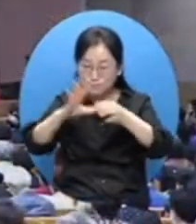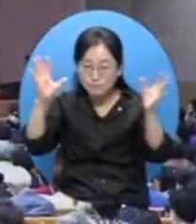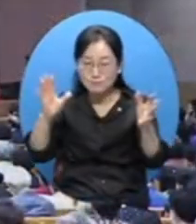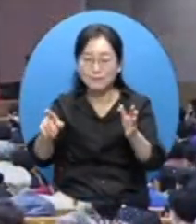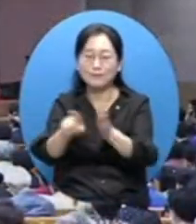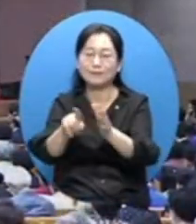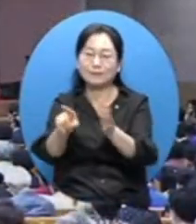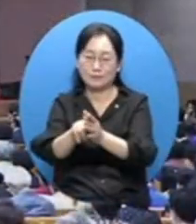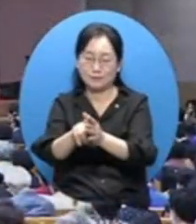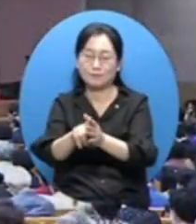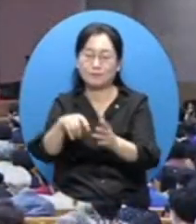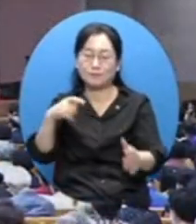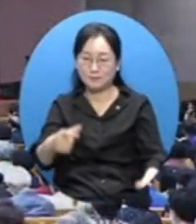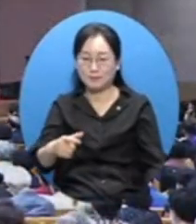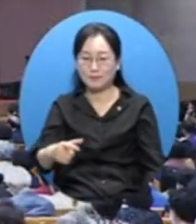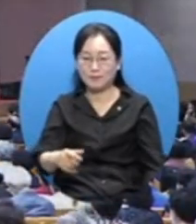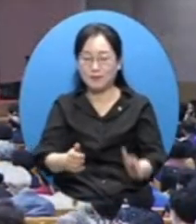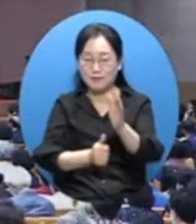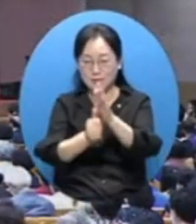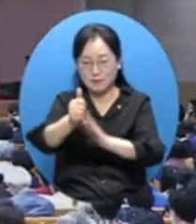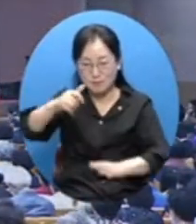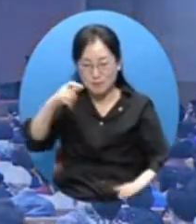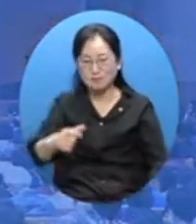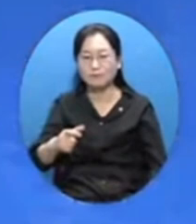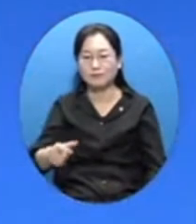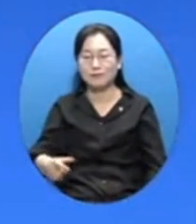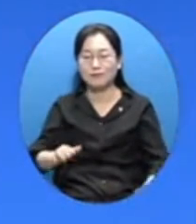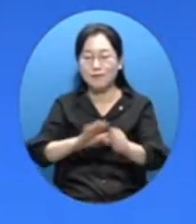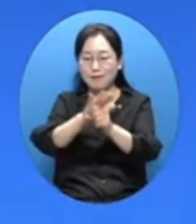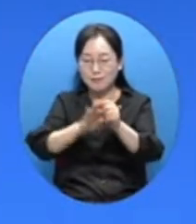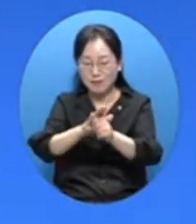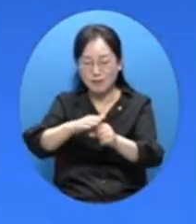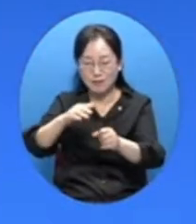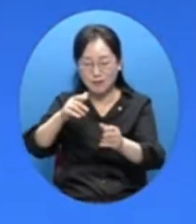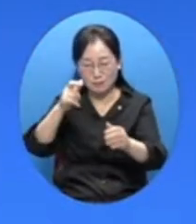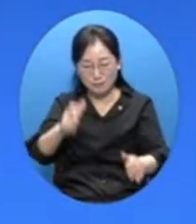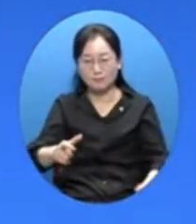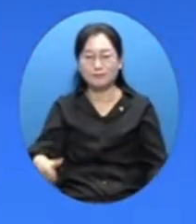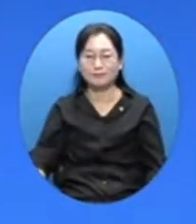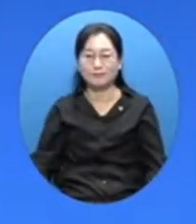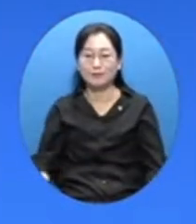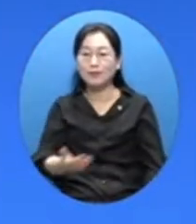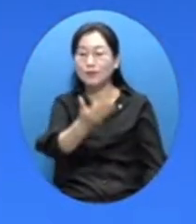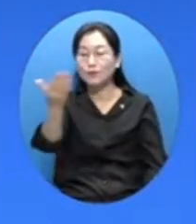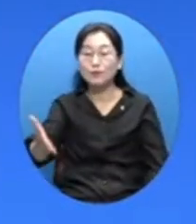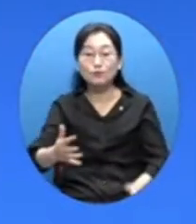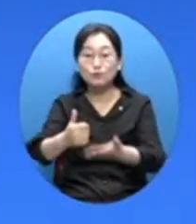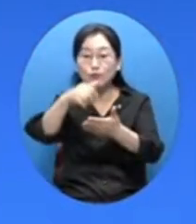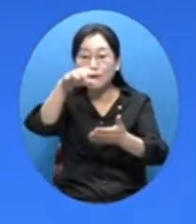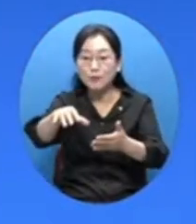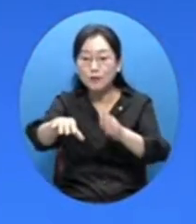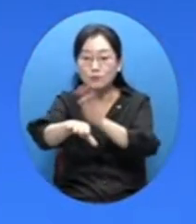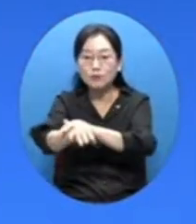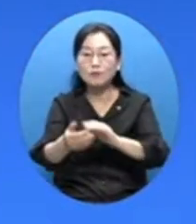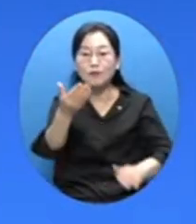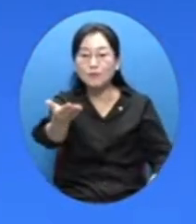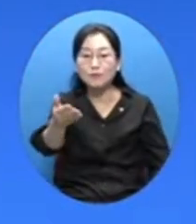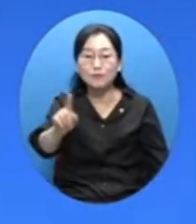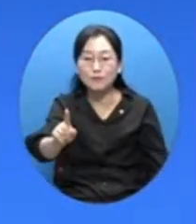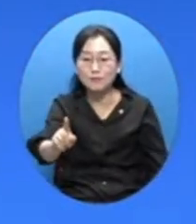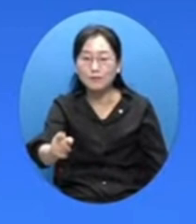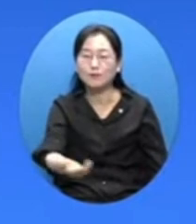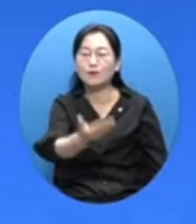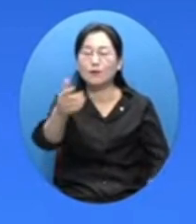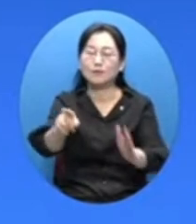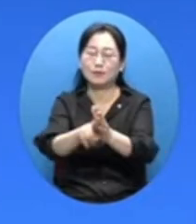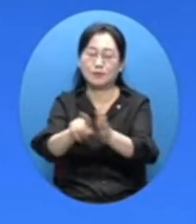것입니다. 희망의 손을 내민 것입니다. 사랑의 손을 내민 것입니다. 우리가 오늘 주 앞에 어떤 손을 내밀어야 합니까? 여러분,